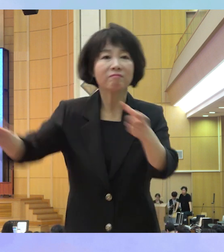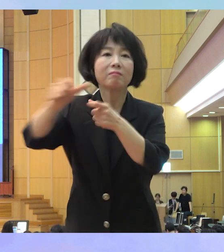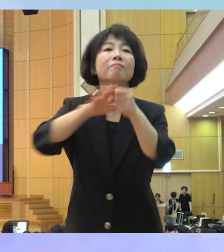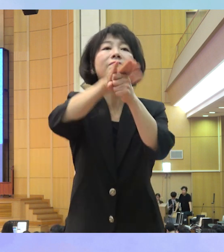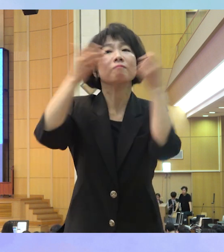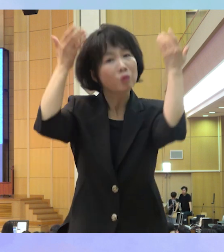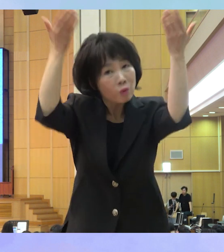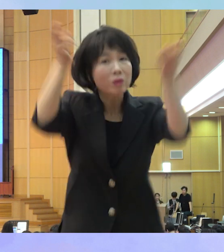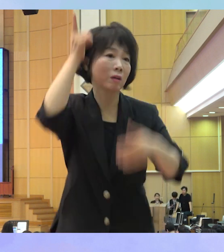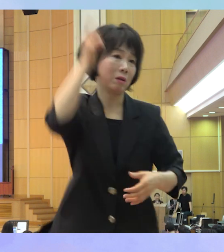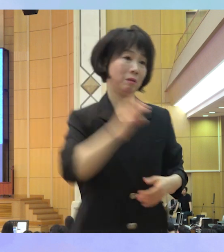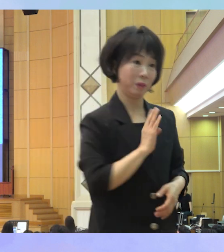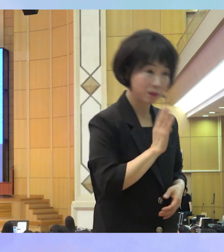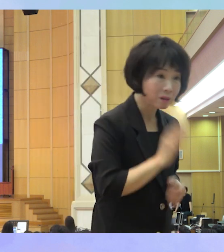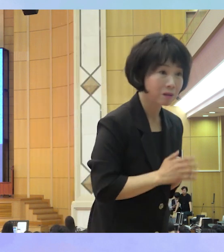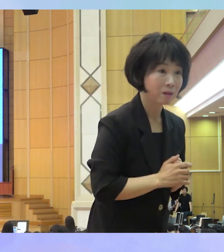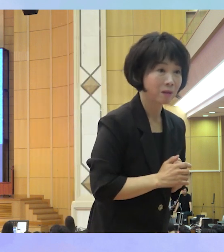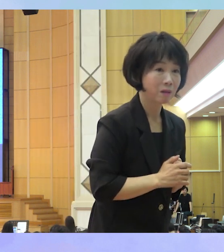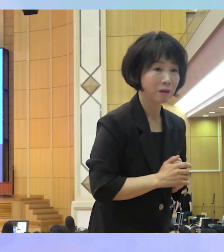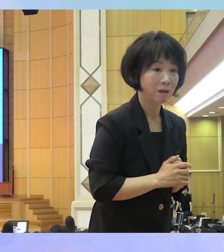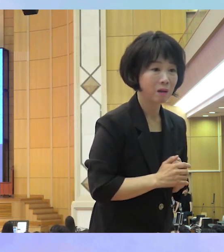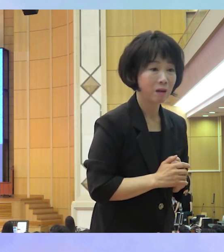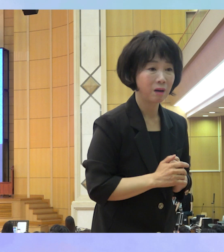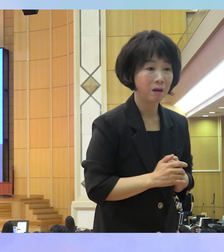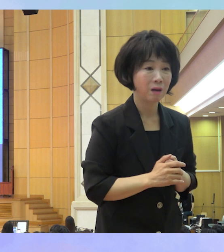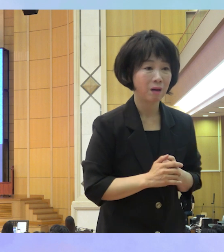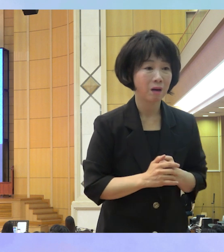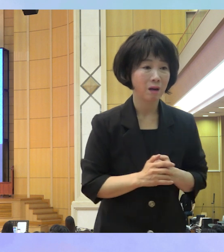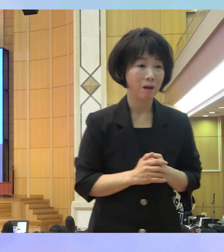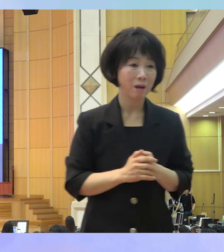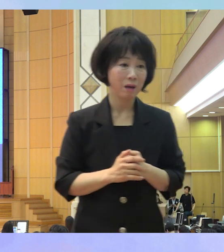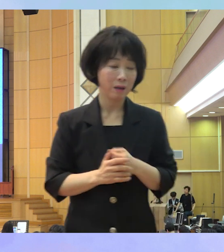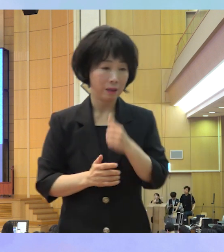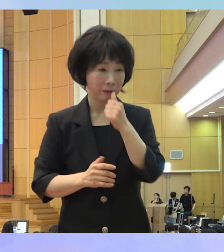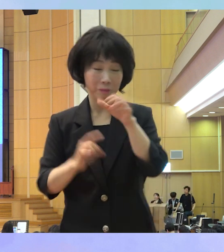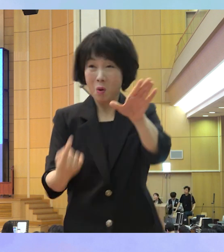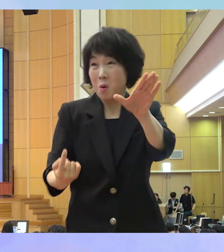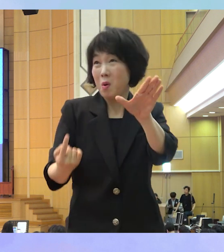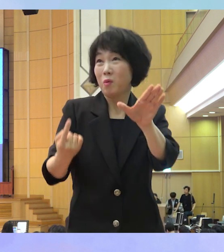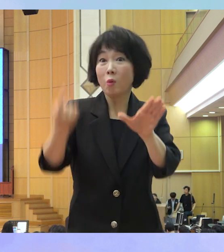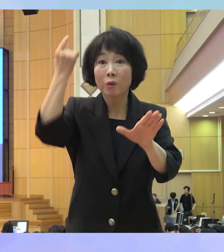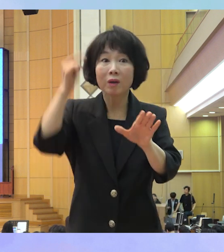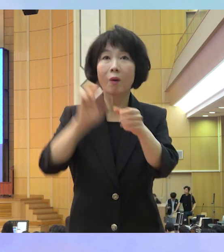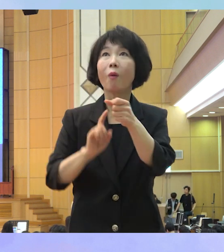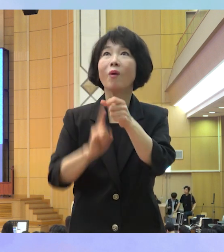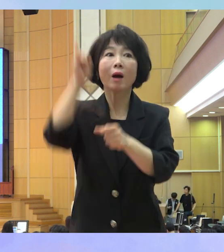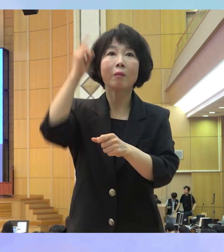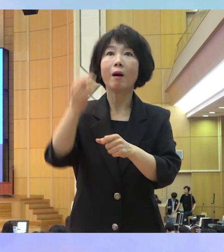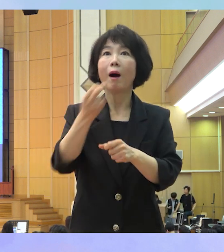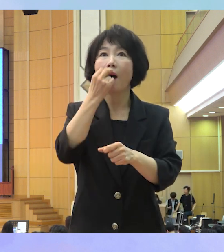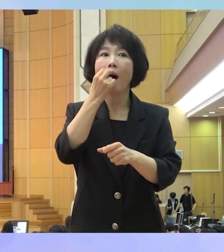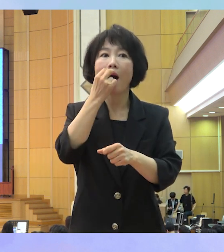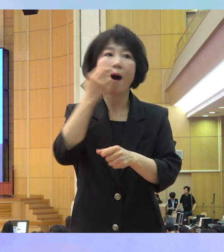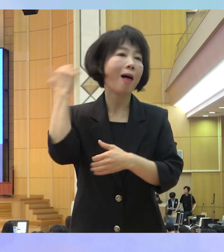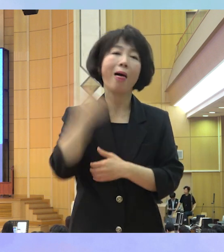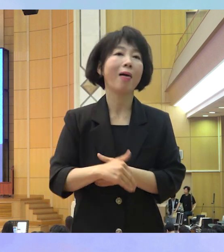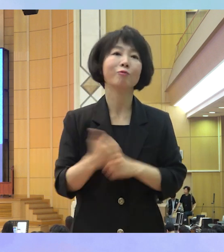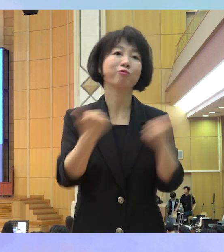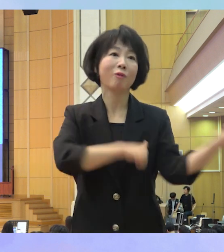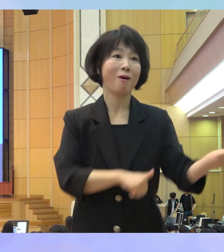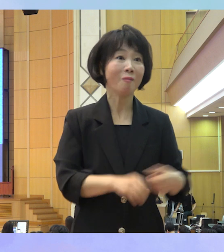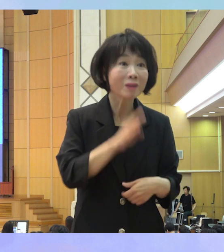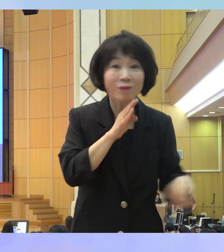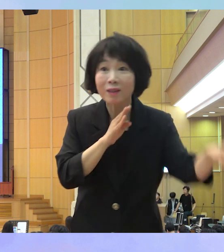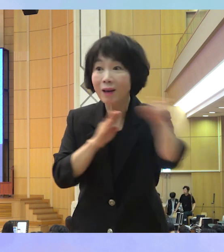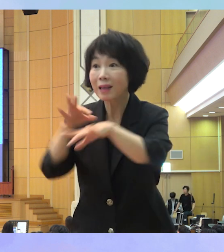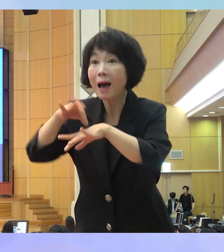우주만 조금, 하늘 위에만 조금 높은 데 올라가도 고산병이 와가지고 산소가 없어가지고 그러는 판에, 조금만 더워도 죽고요, 조금만